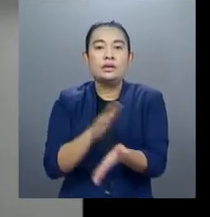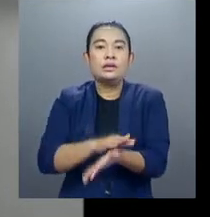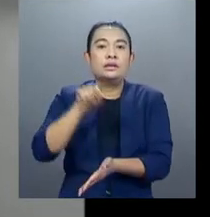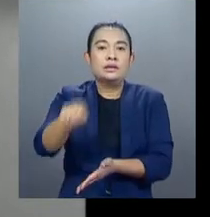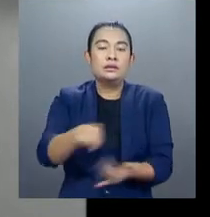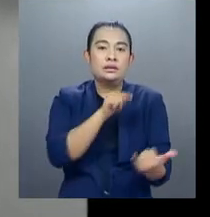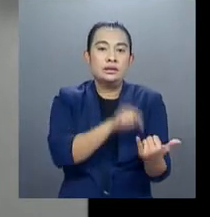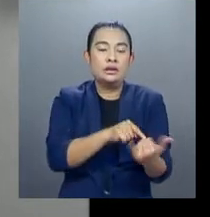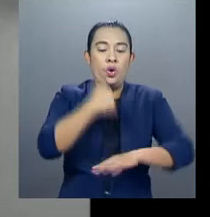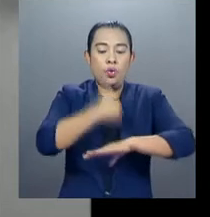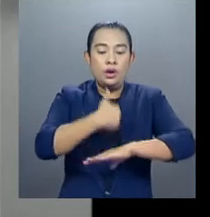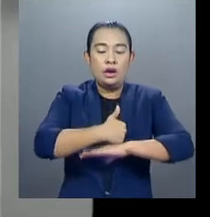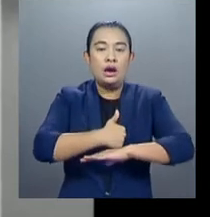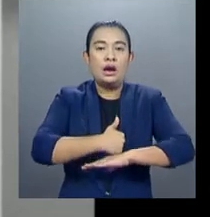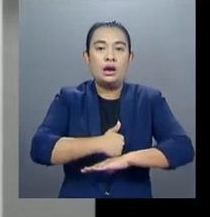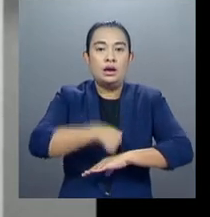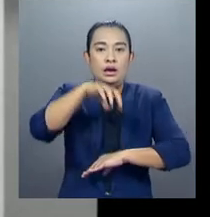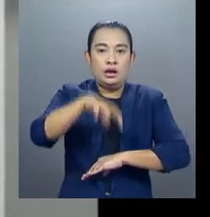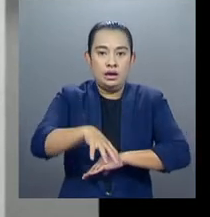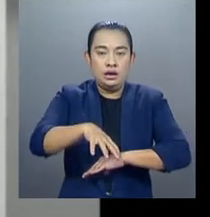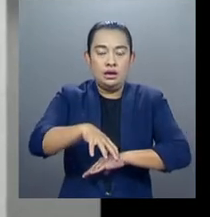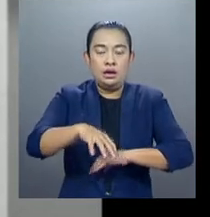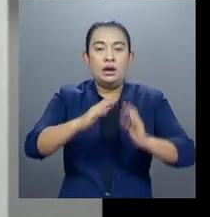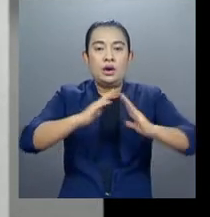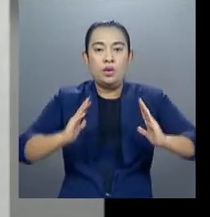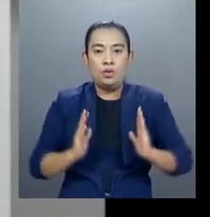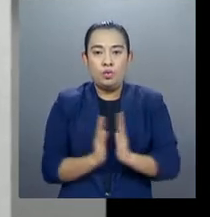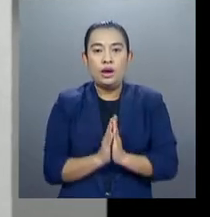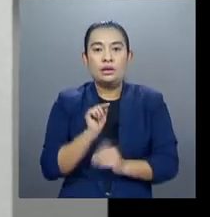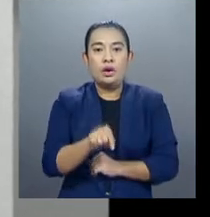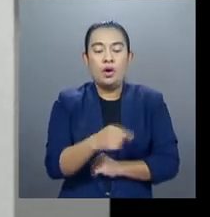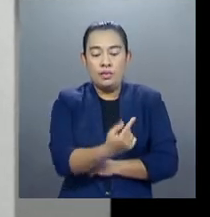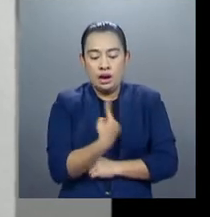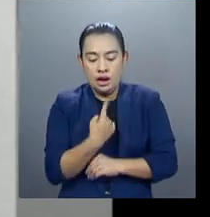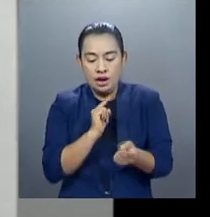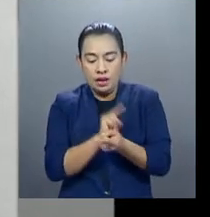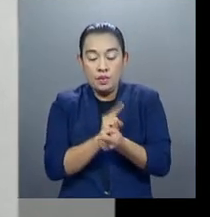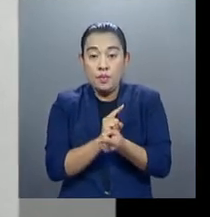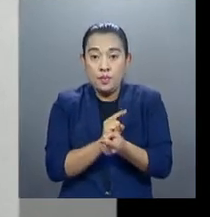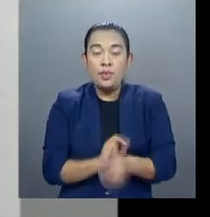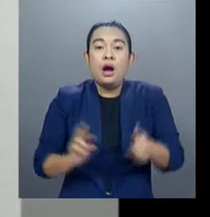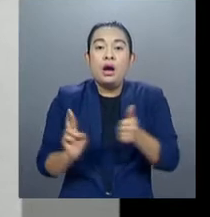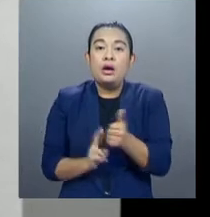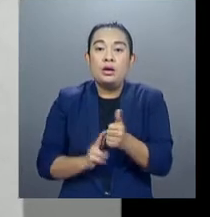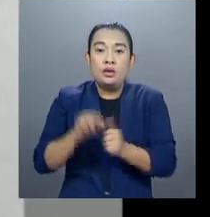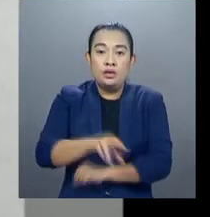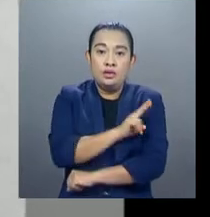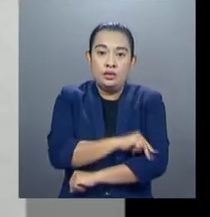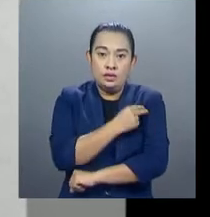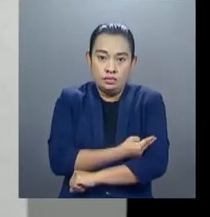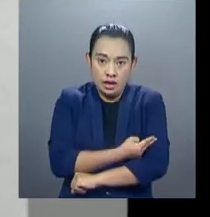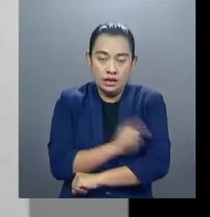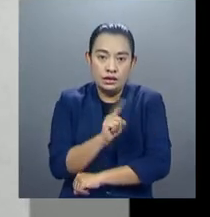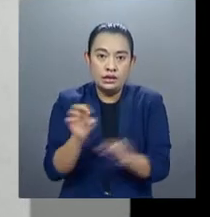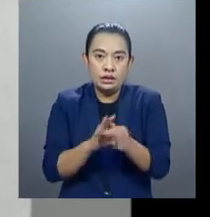อาวาสวัดเพื่อเลื่อนการเดินทางเข้ารับทราบข้อกล่าวหานะคะซึ่งมีรองผู้อำนวยการโรงพยาบาลในตำแหน่งพันโทเป็น